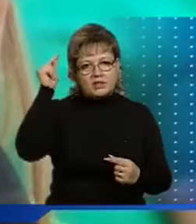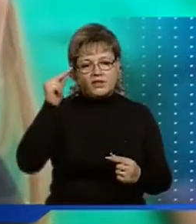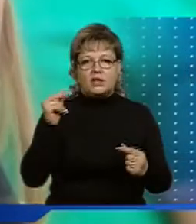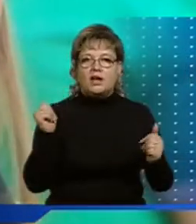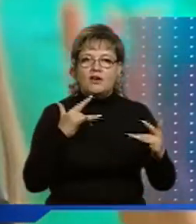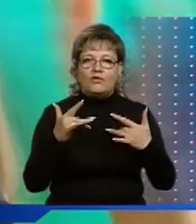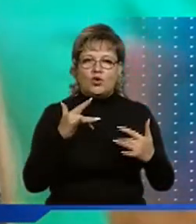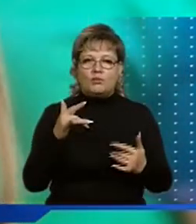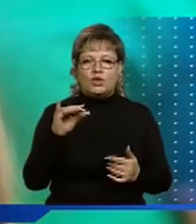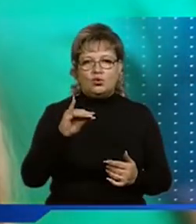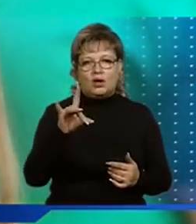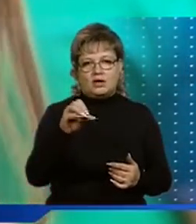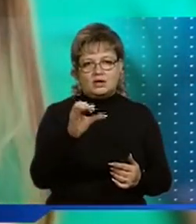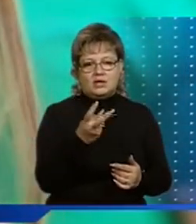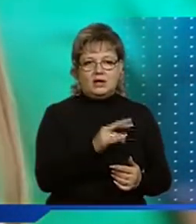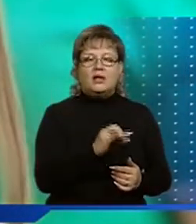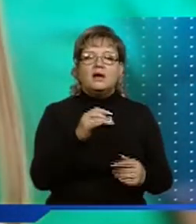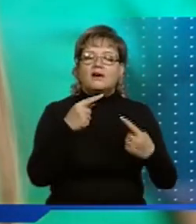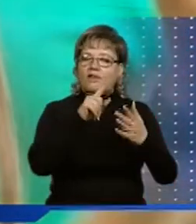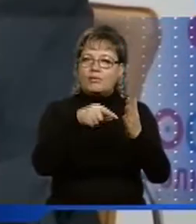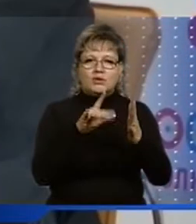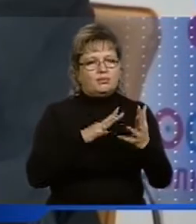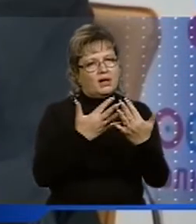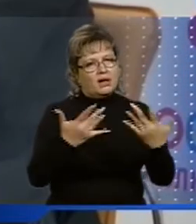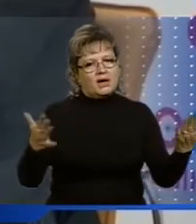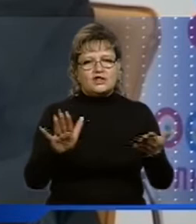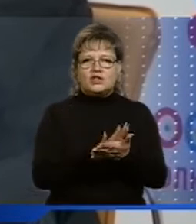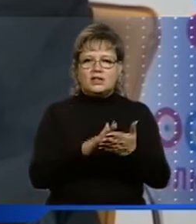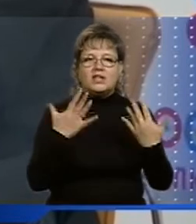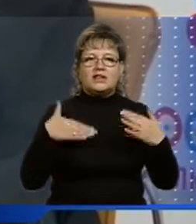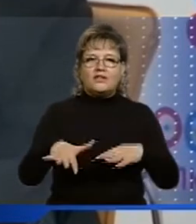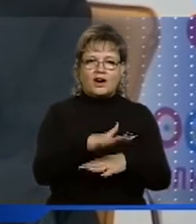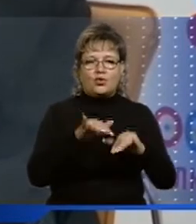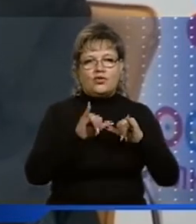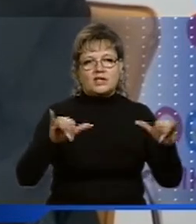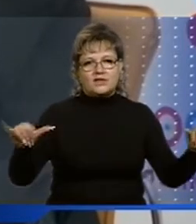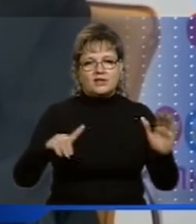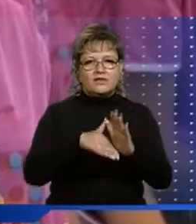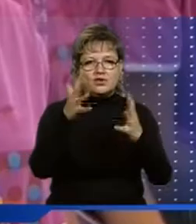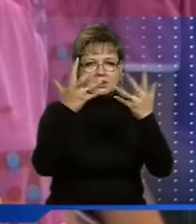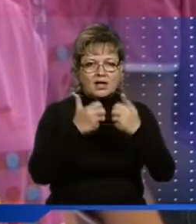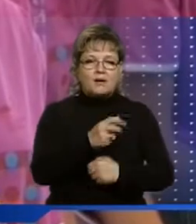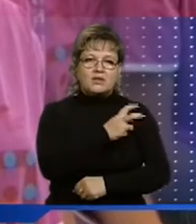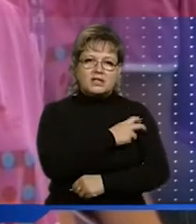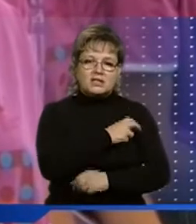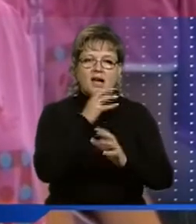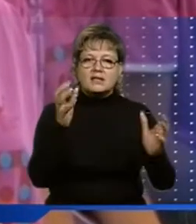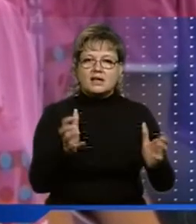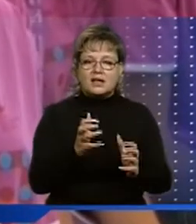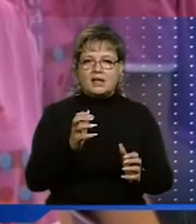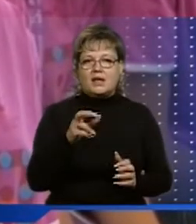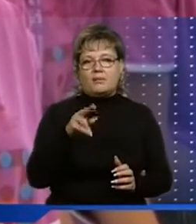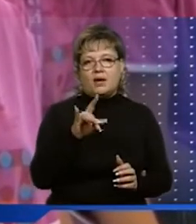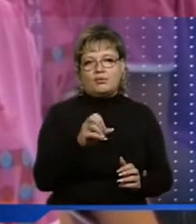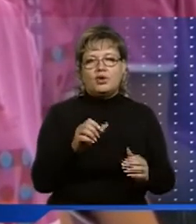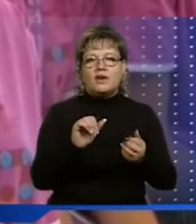образовательного форума юга страны. Вопросы звучали самые разные. И о чистоте дворов, и о развитии высокотехнологичной медицины, о сохранении парамонов